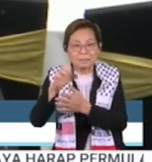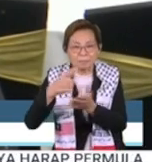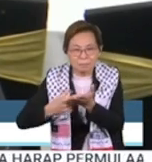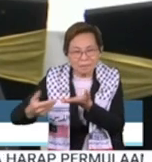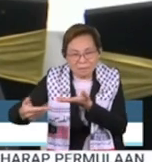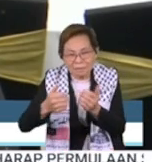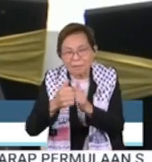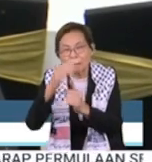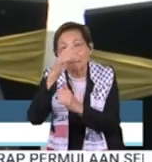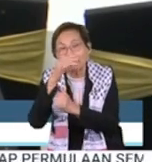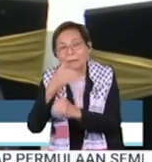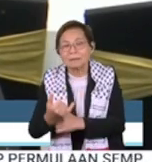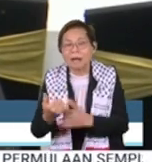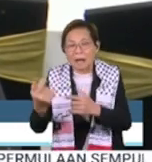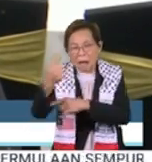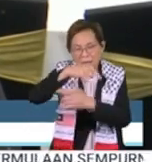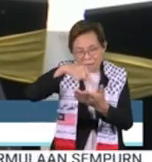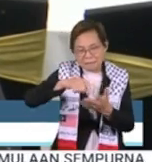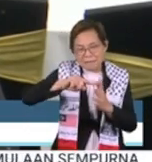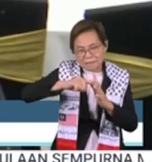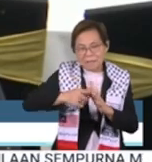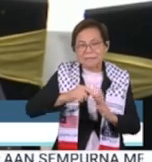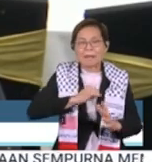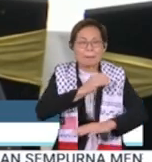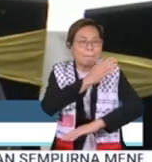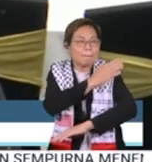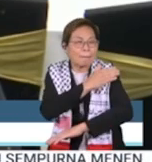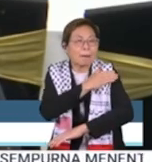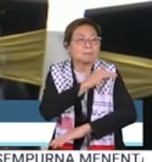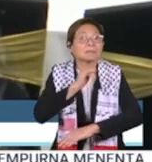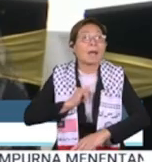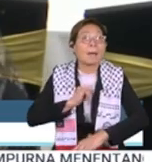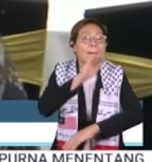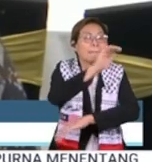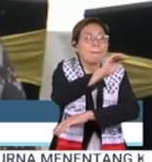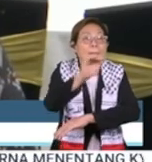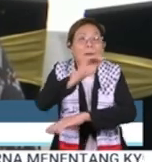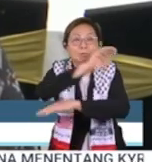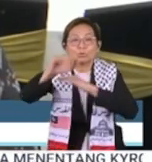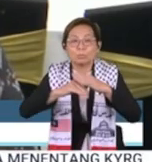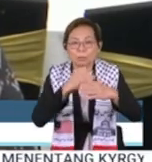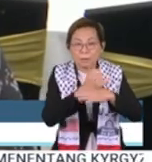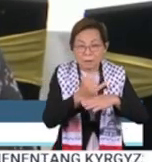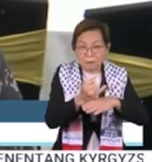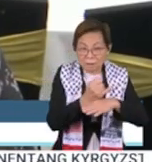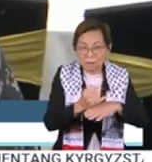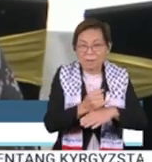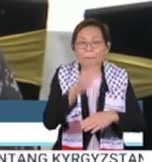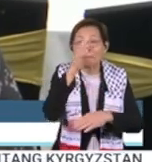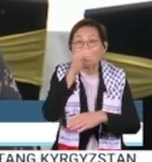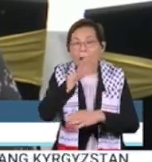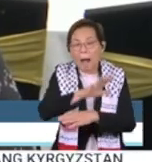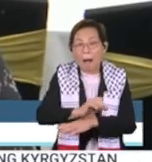dan hari inilah dia punya pelaksanaan. Dan saya menyerulah kepada semua industri dalam negeri Melaka ini merebut peluang ni ya.